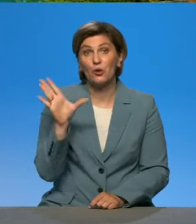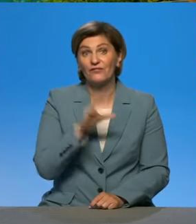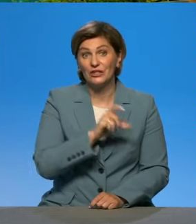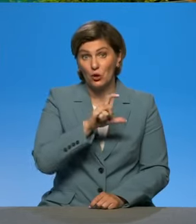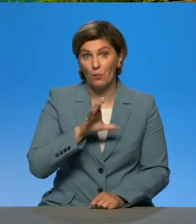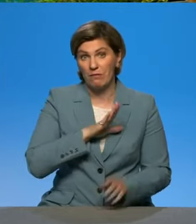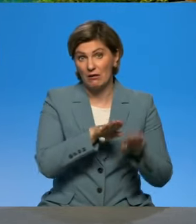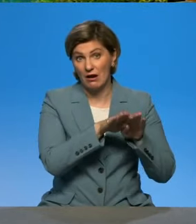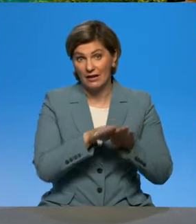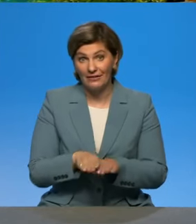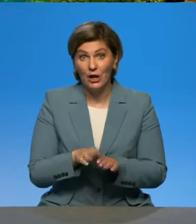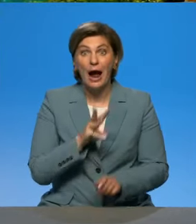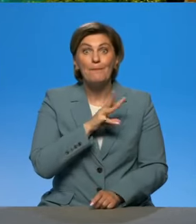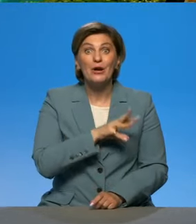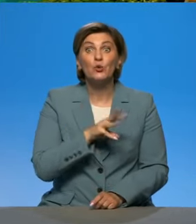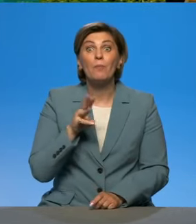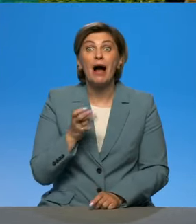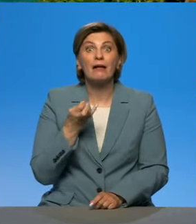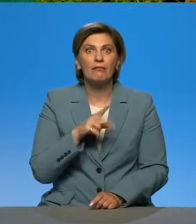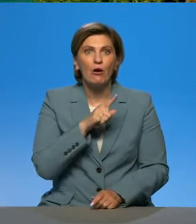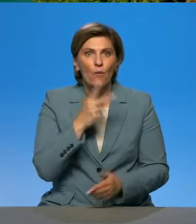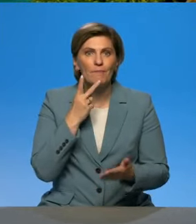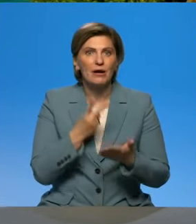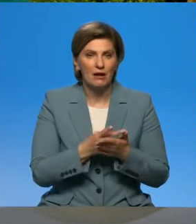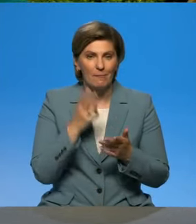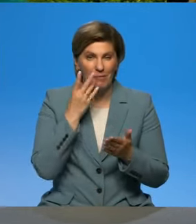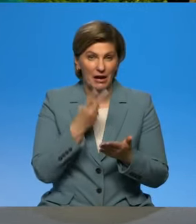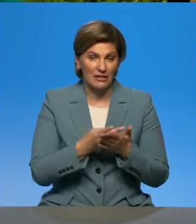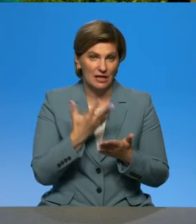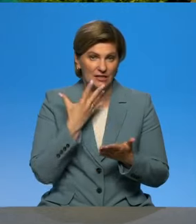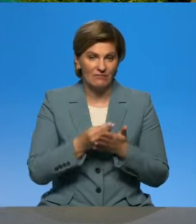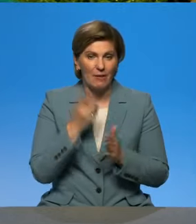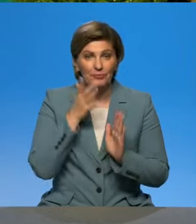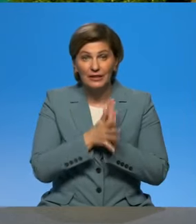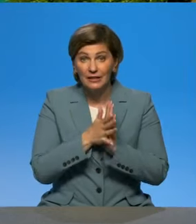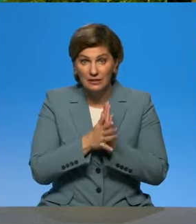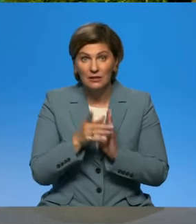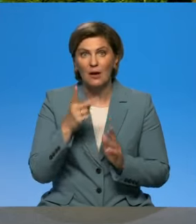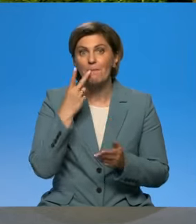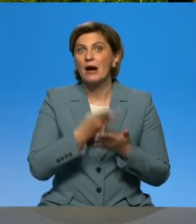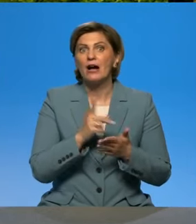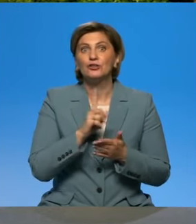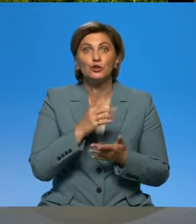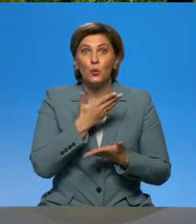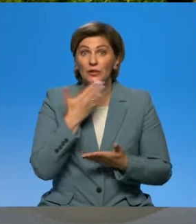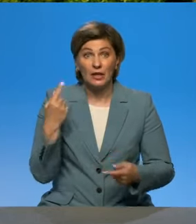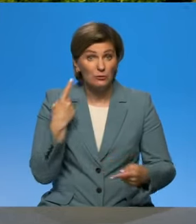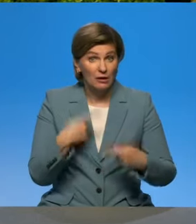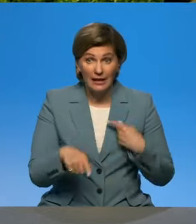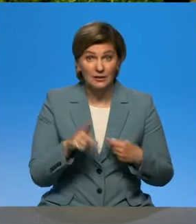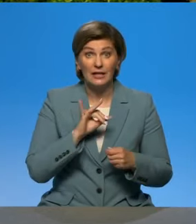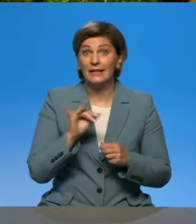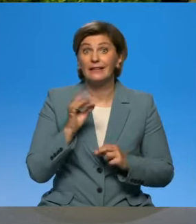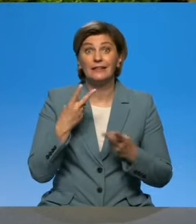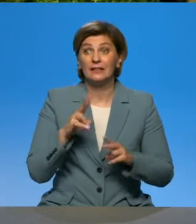момент, он показал благодаря своим исследованиям, что действительно нету различий, и нельзя их считать неполноценными, нельзя их